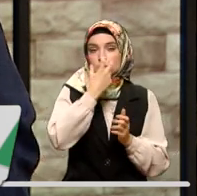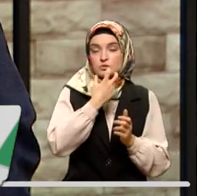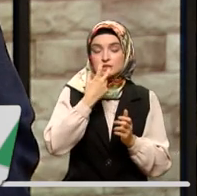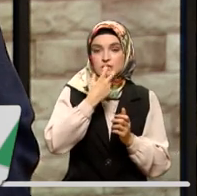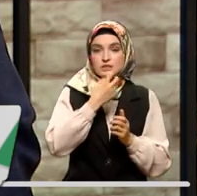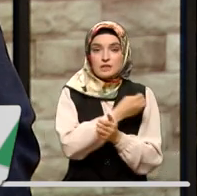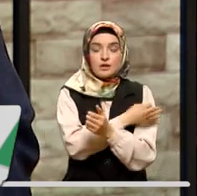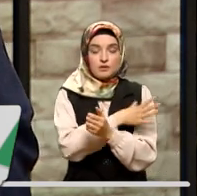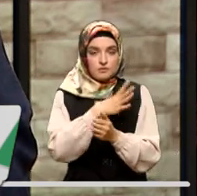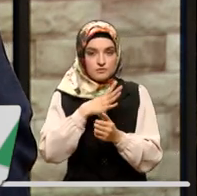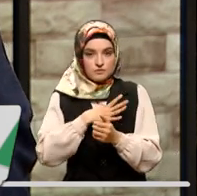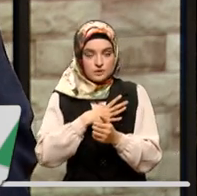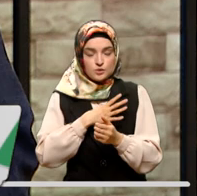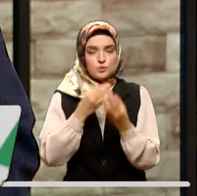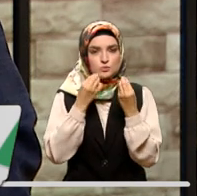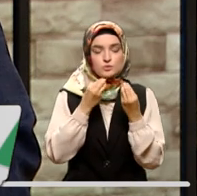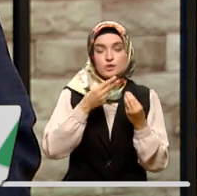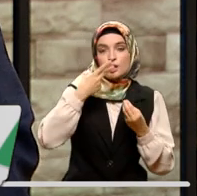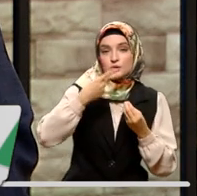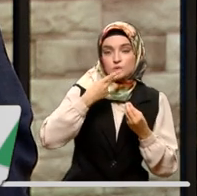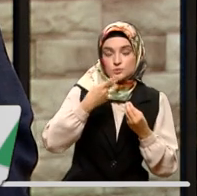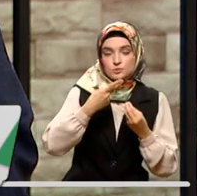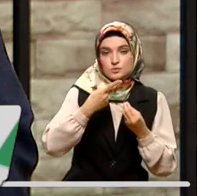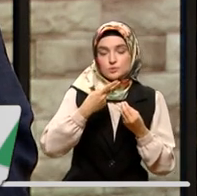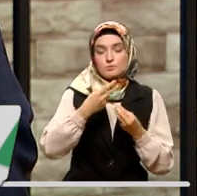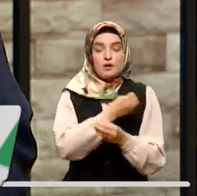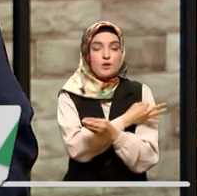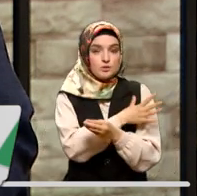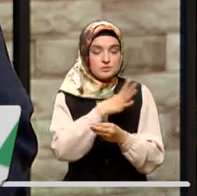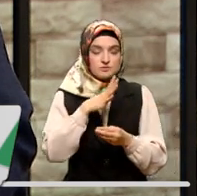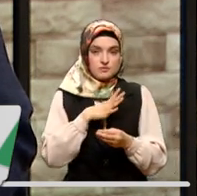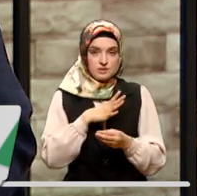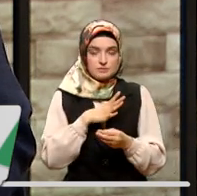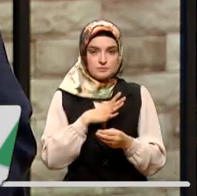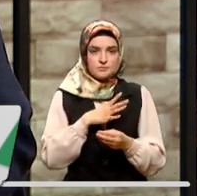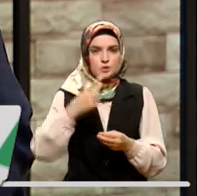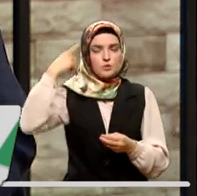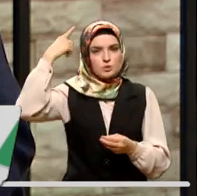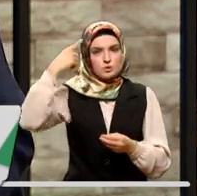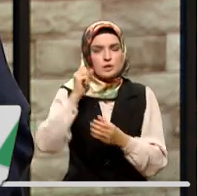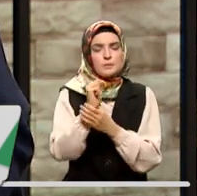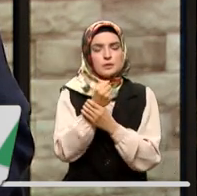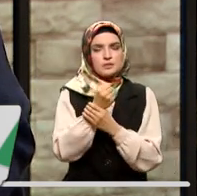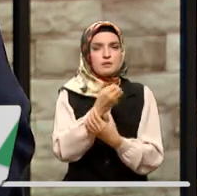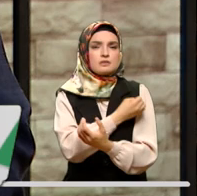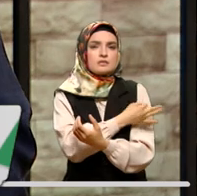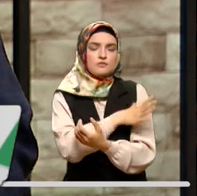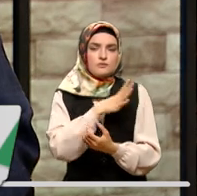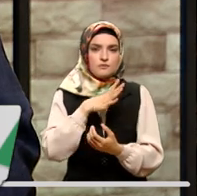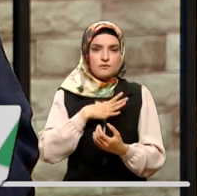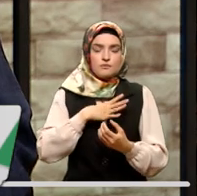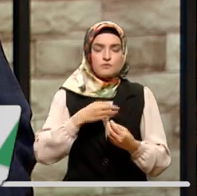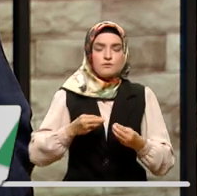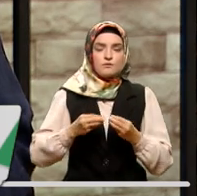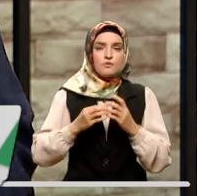Mesela diksiyon ve seslendirme atölyemiz var. Etkili konuşma atölyemiz var. Düşünme becerileri atölyemiz var. Doğayı